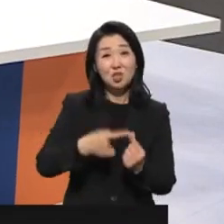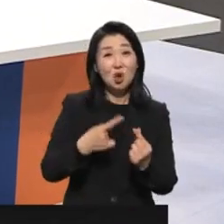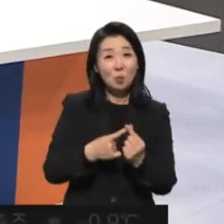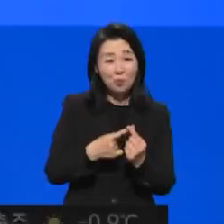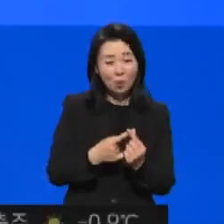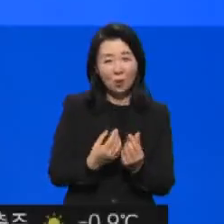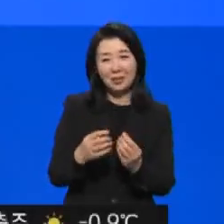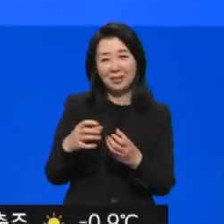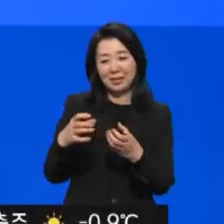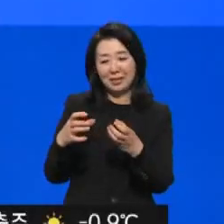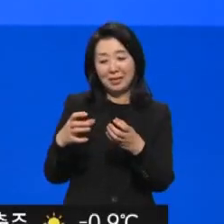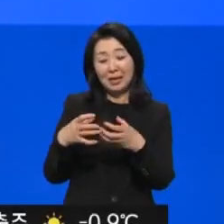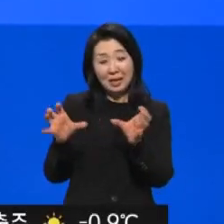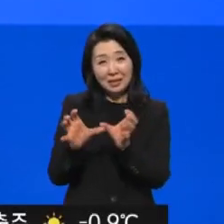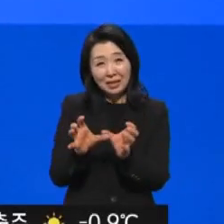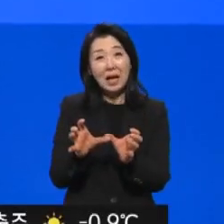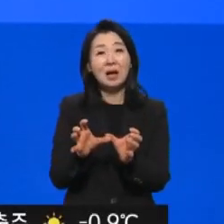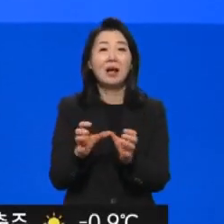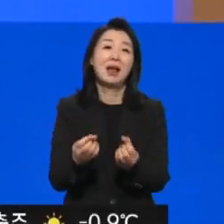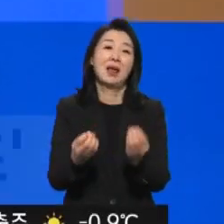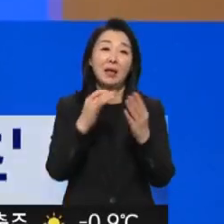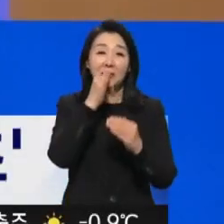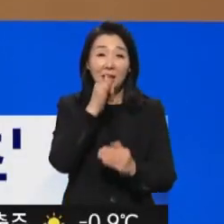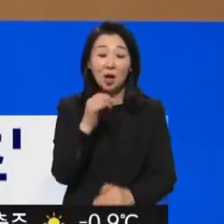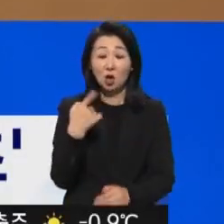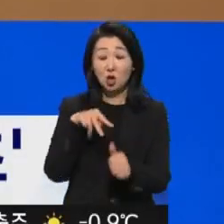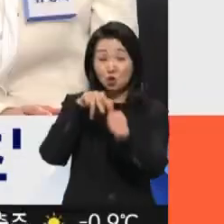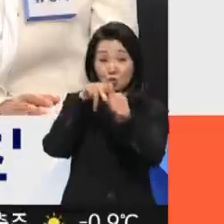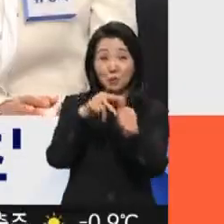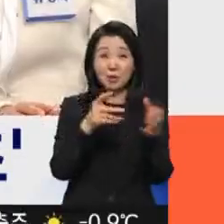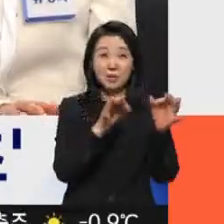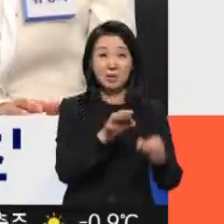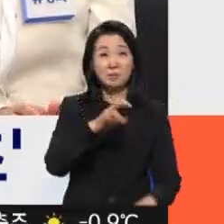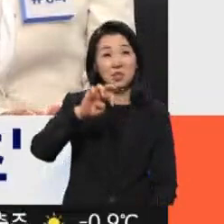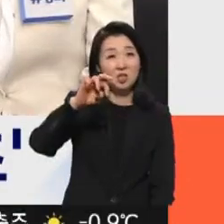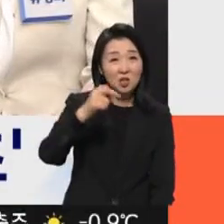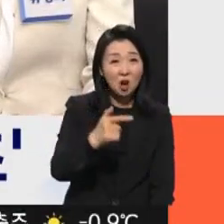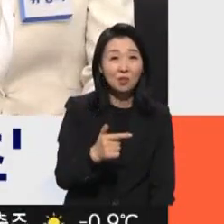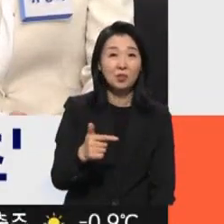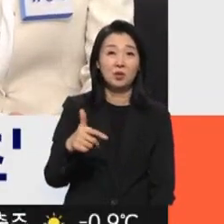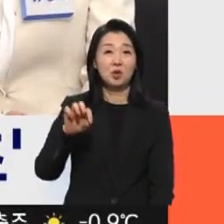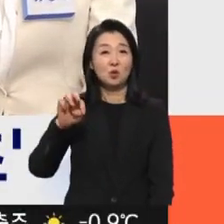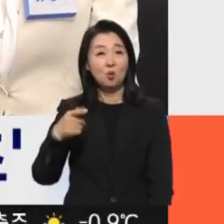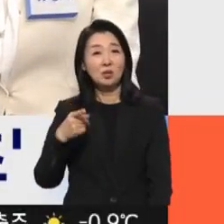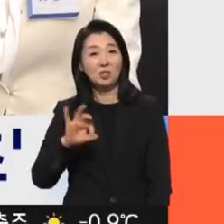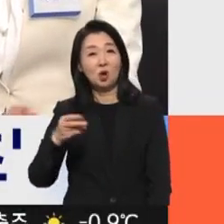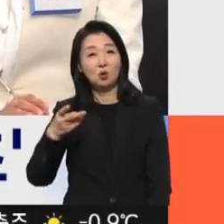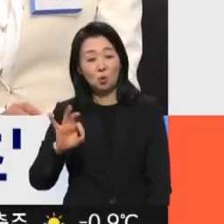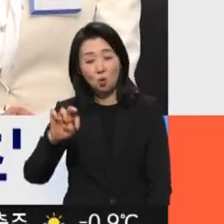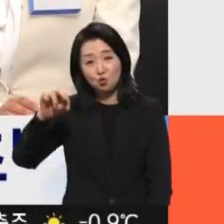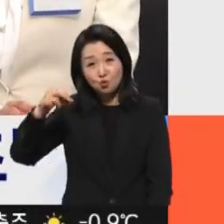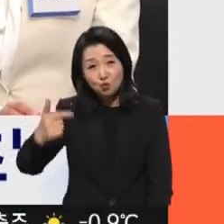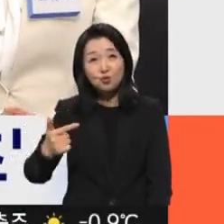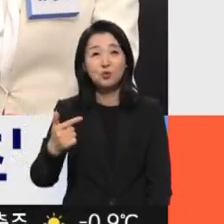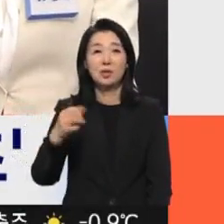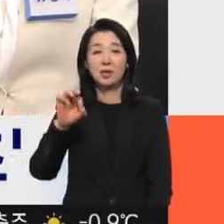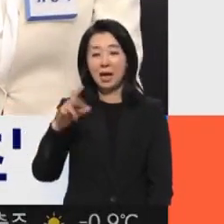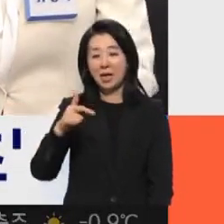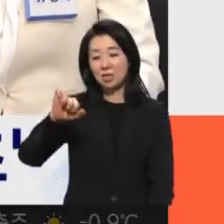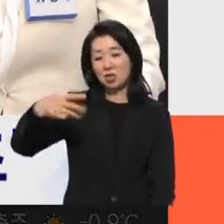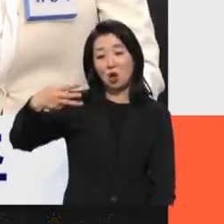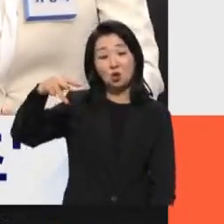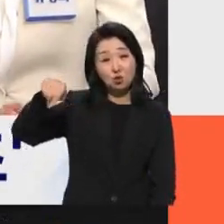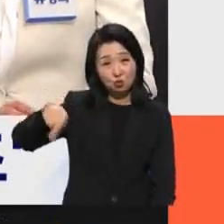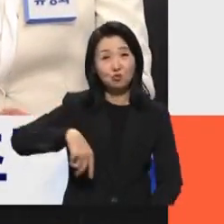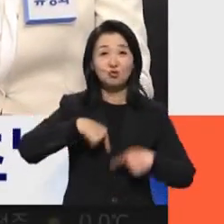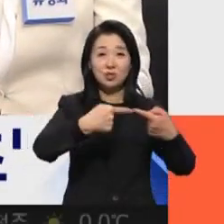행사였는데요. 어제 출마를 선언한 김기현 의원을 포함해서 권성동, 윤상현, 안철수 의원도 참석을 했습니다. 이들이 공식 출사표를